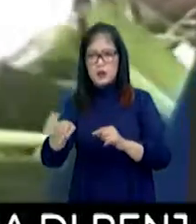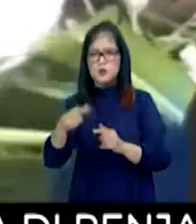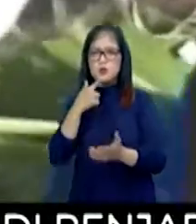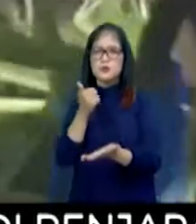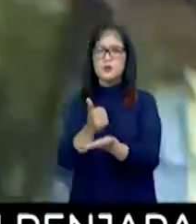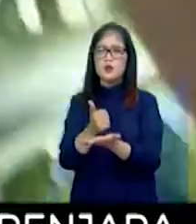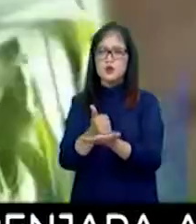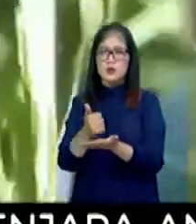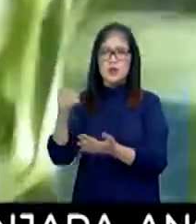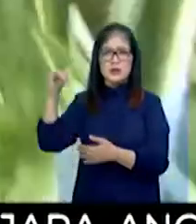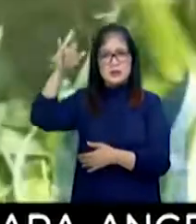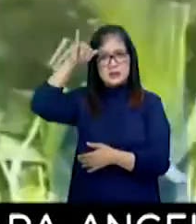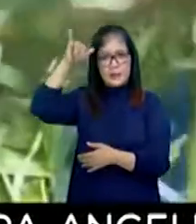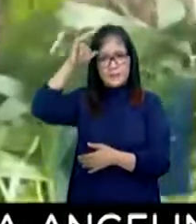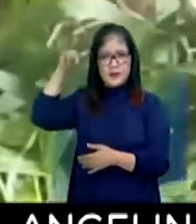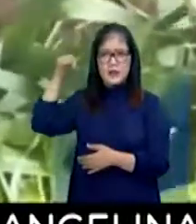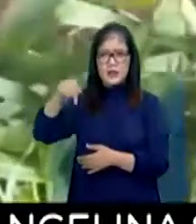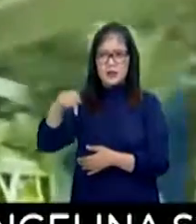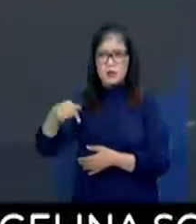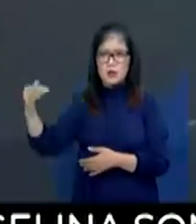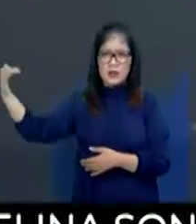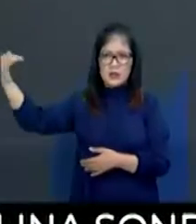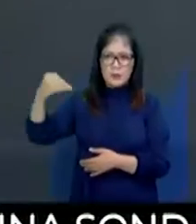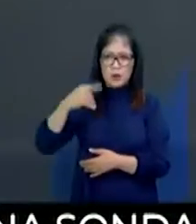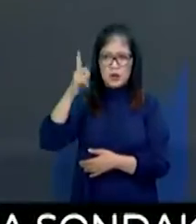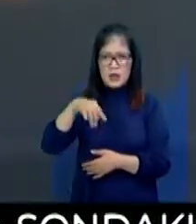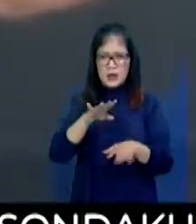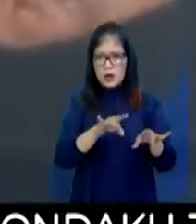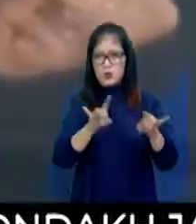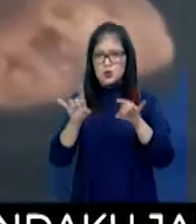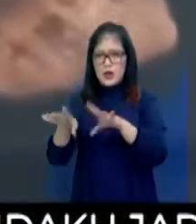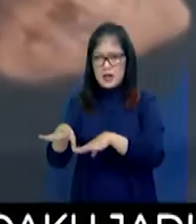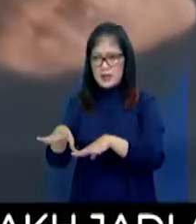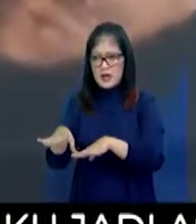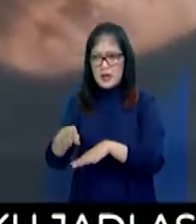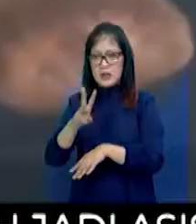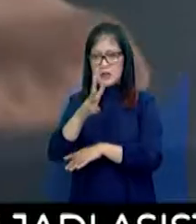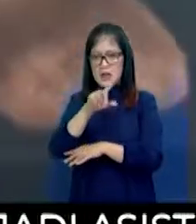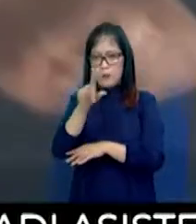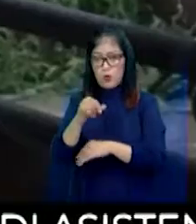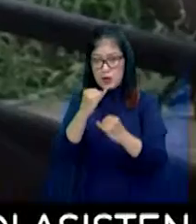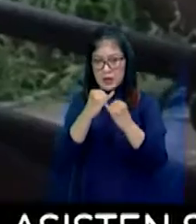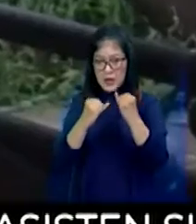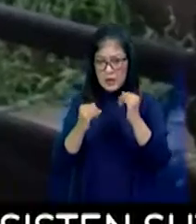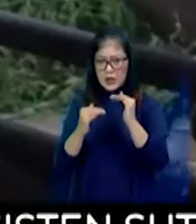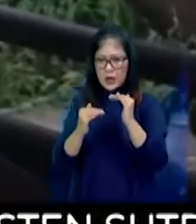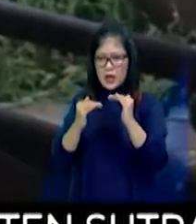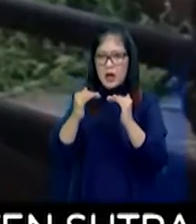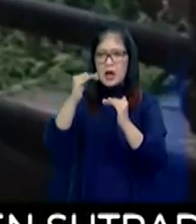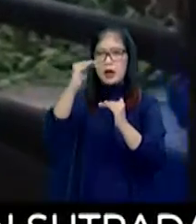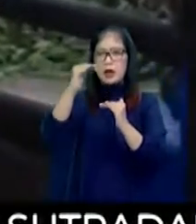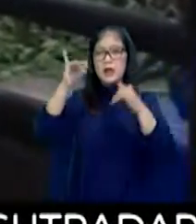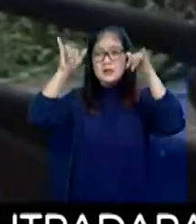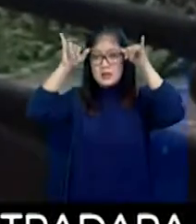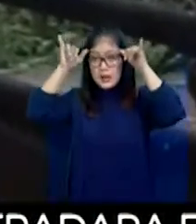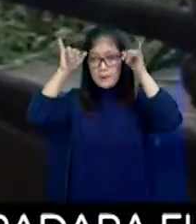Australia. Dalam kurun waktu 1 bulan terakhir, harga daging sapi sudah 2 kali mengalami kenaikan. Sementara untuk sapi lokal, pemilik pengandangan sapi tak